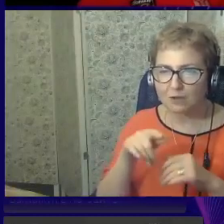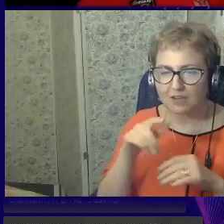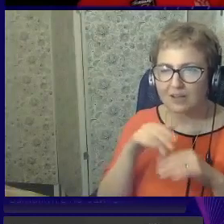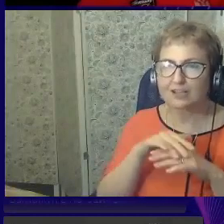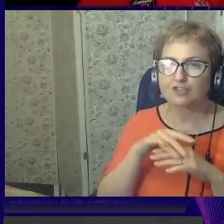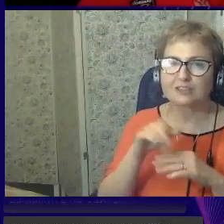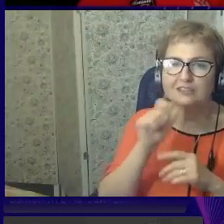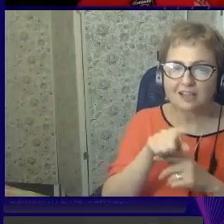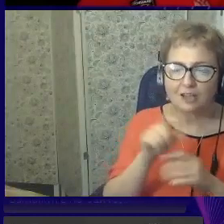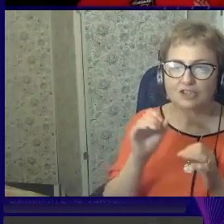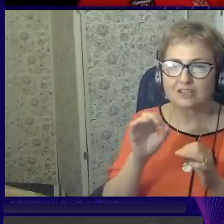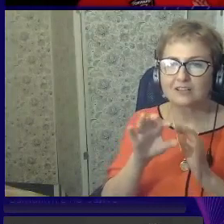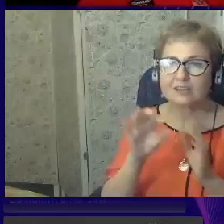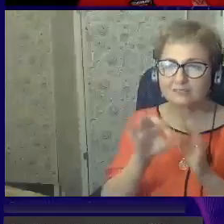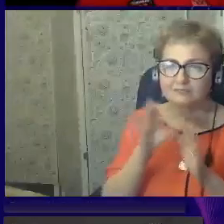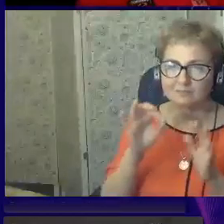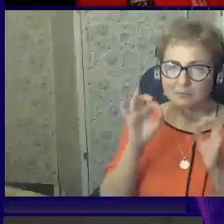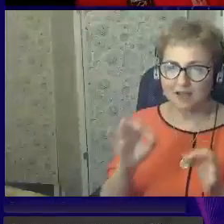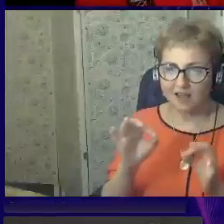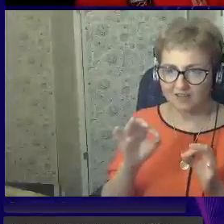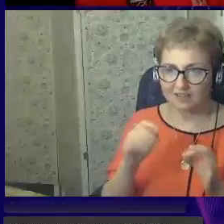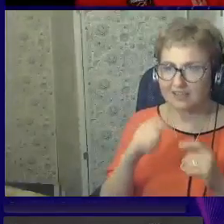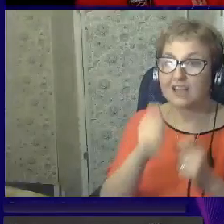объекты и дают правильные ответы.